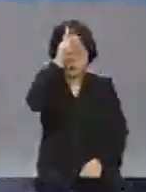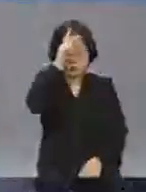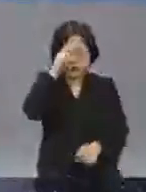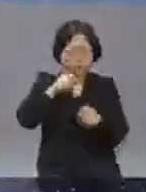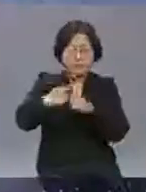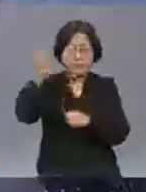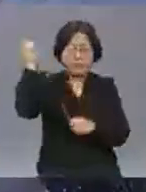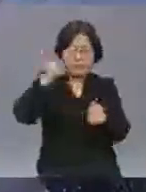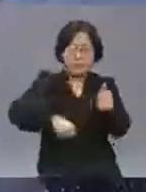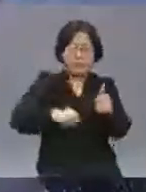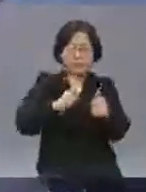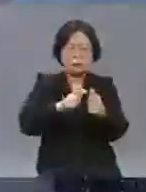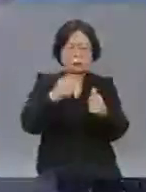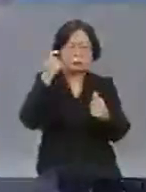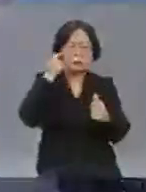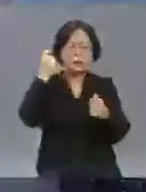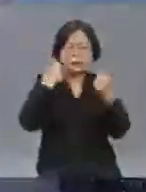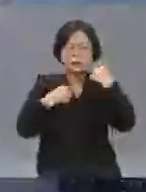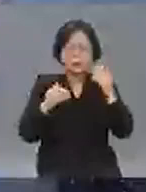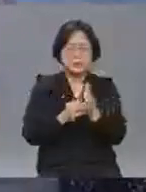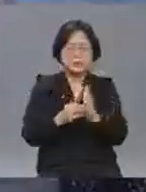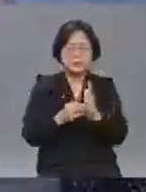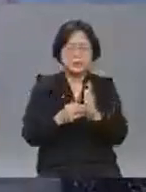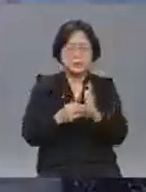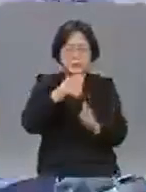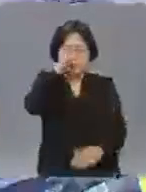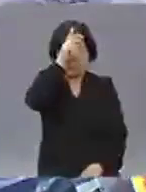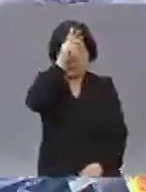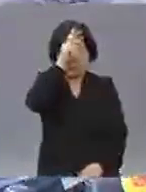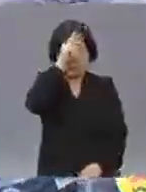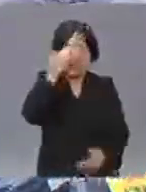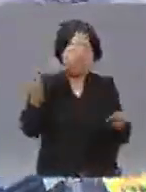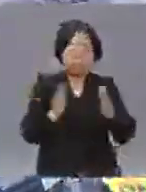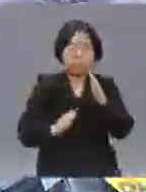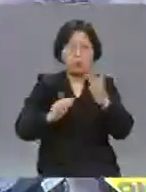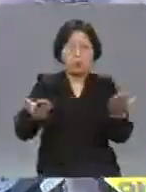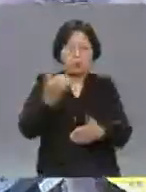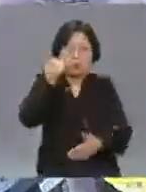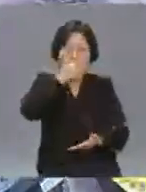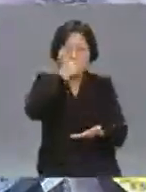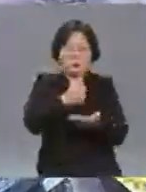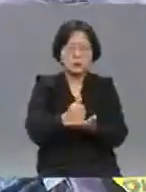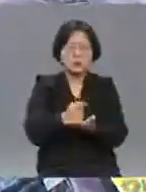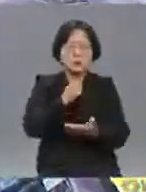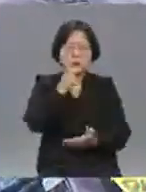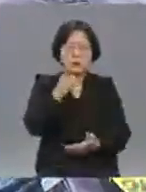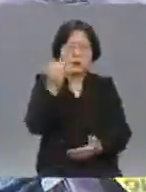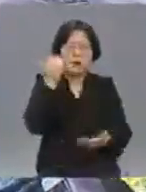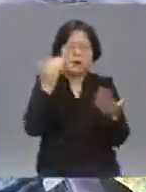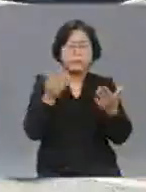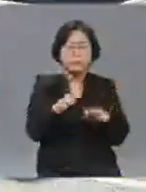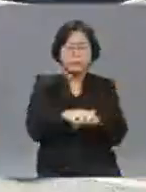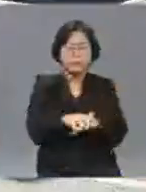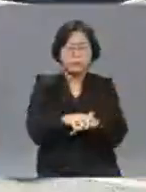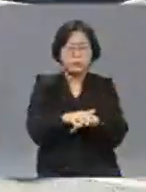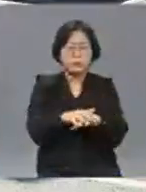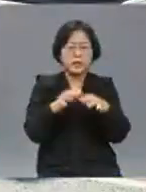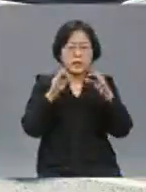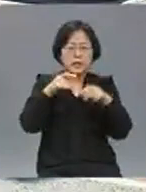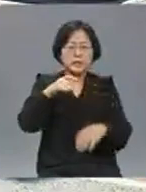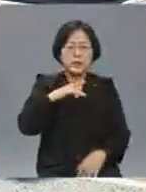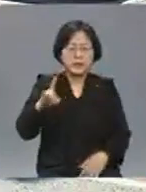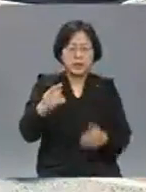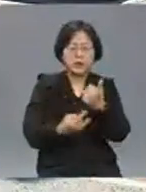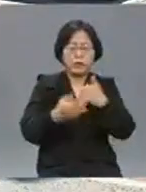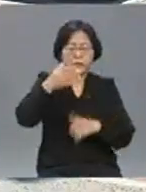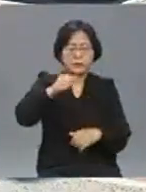다쳐 과잉 진압 논란이 일었습니다. 앞서 경찰이 공무집행 방해 혐의로 신청한 한국노총 금속노련 김만재